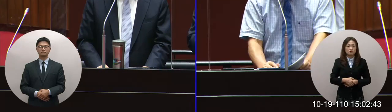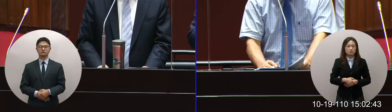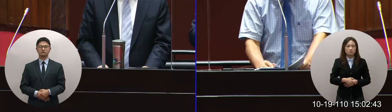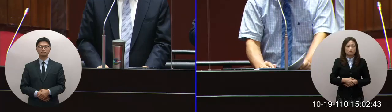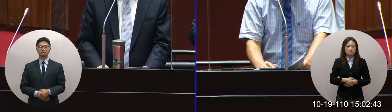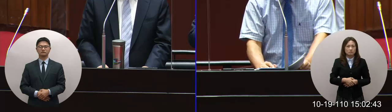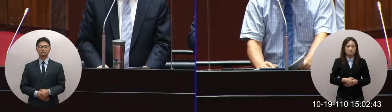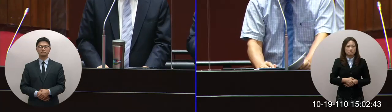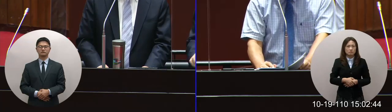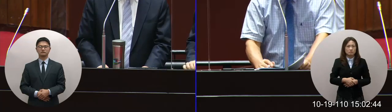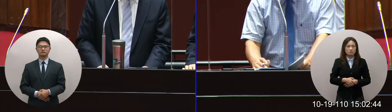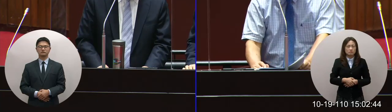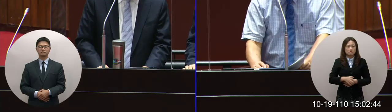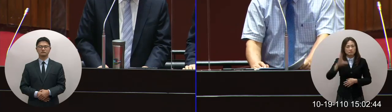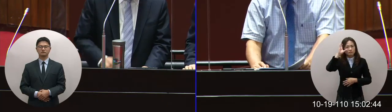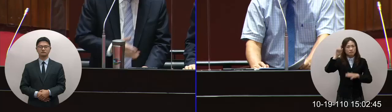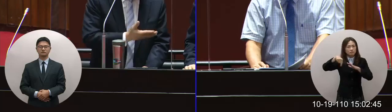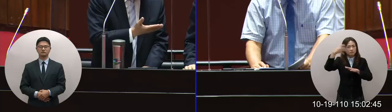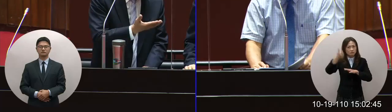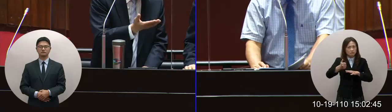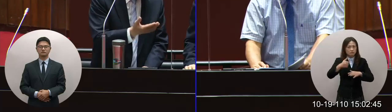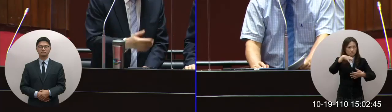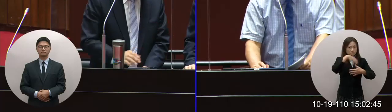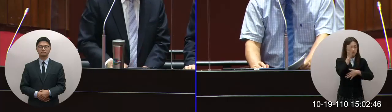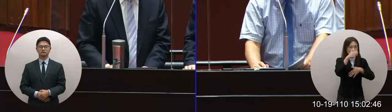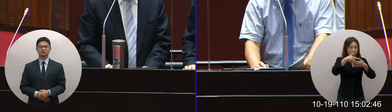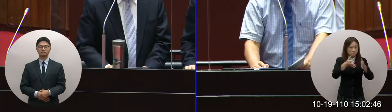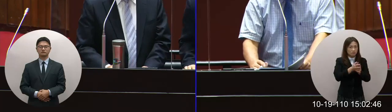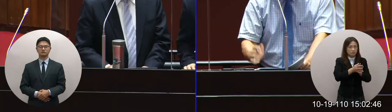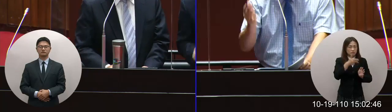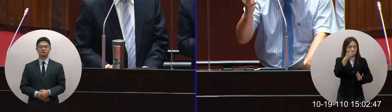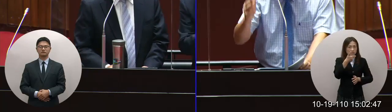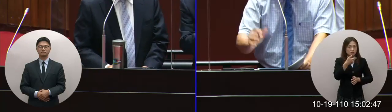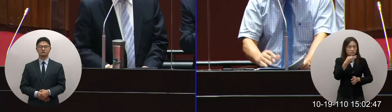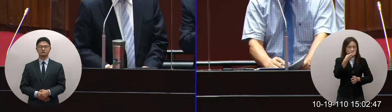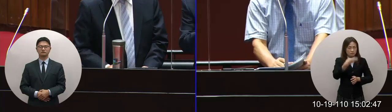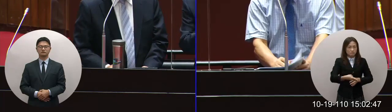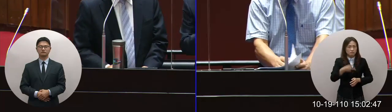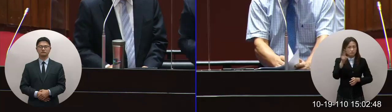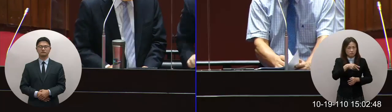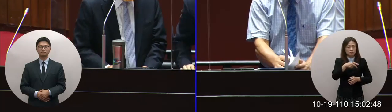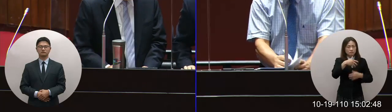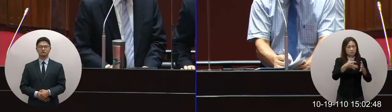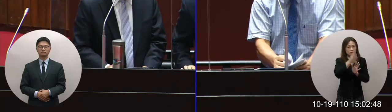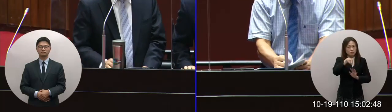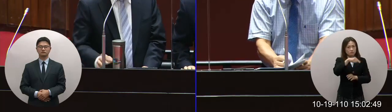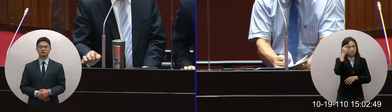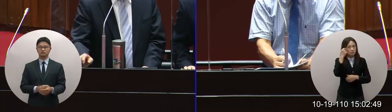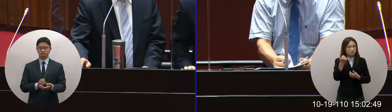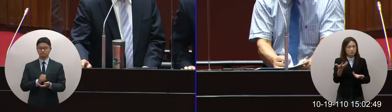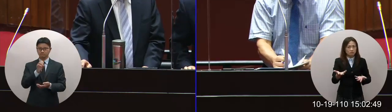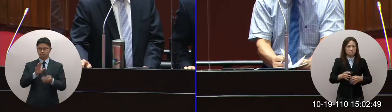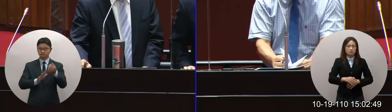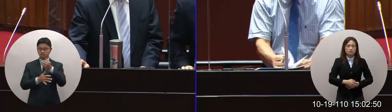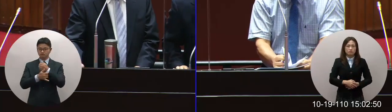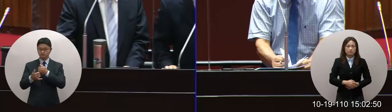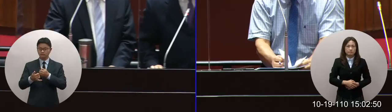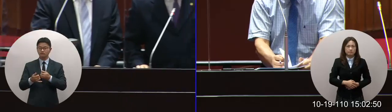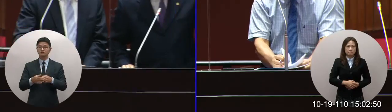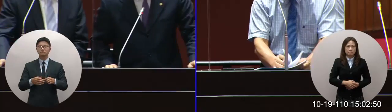哦，苏院长和内政部徐部长哦，你们有没有什么看法？ 跟委员报告哦，因